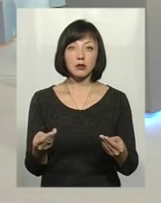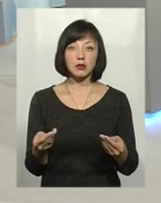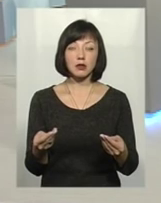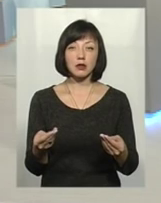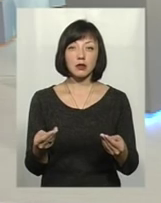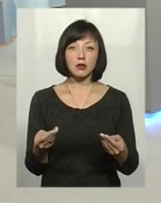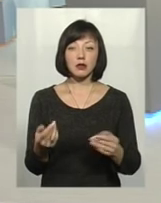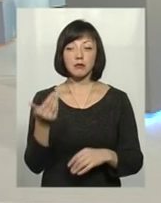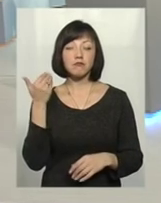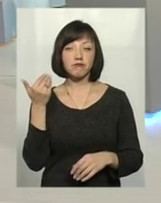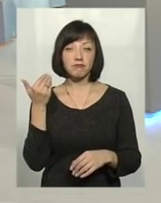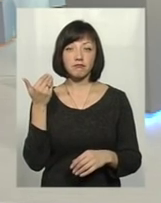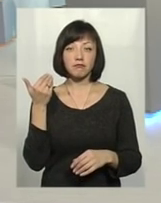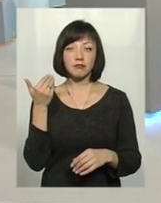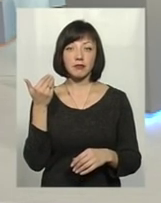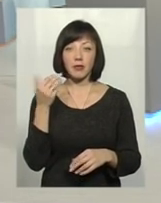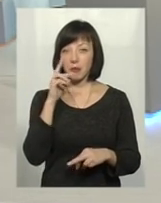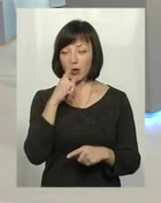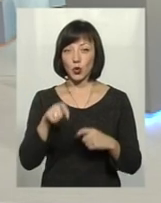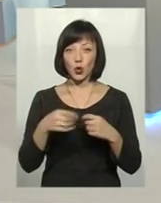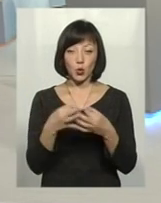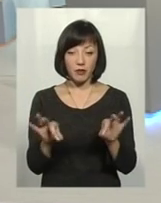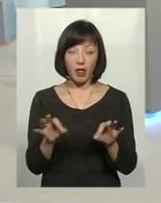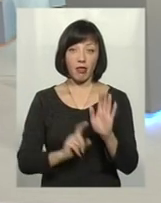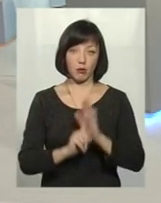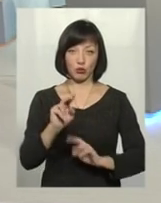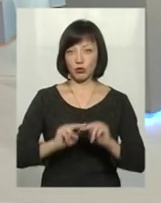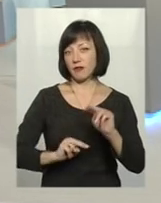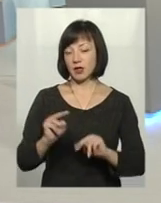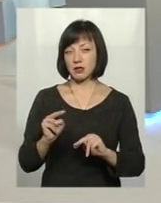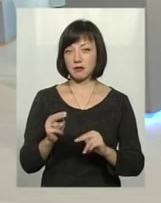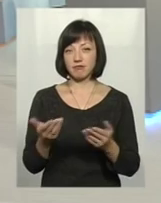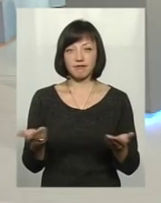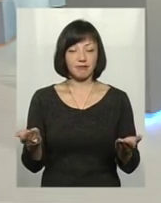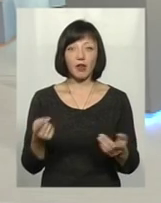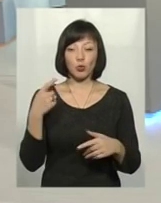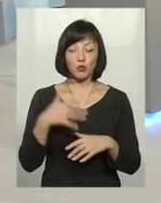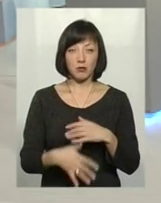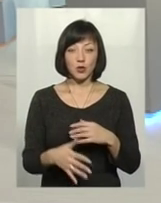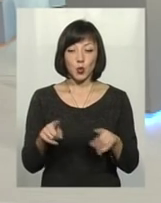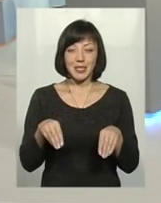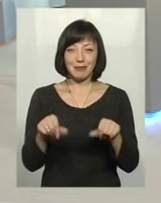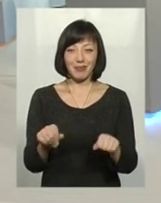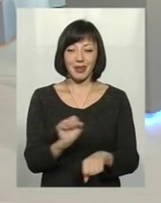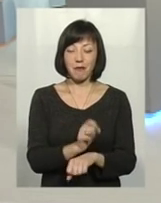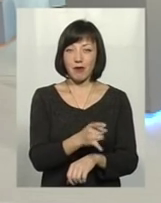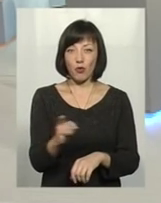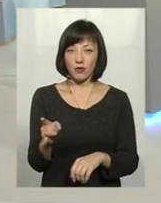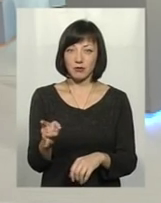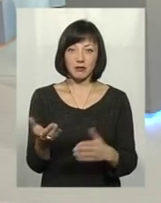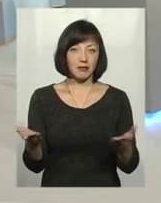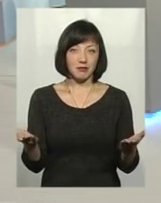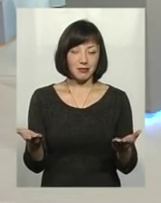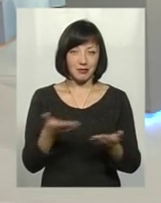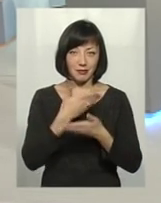завідомо дозволи на початок будівництва, завідомо розуміючи, що землі для парковки чи стоянки